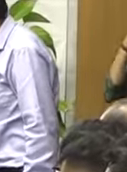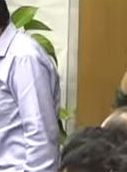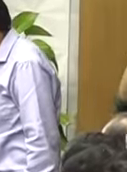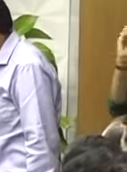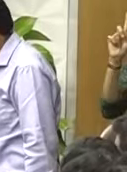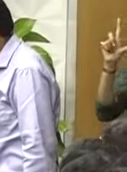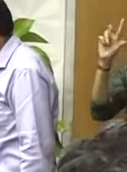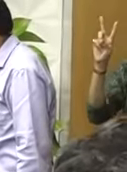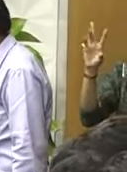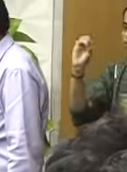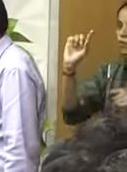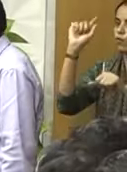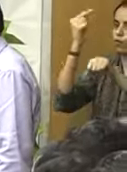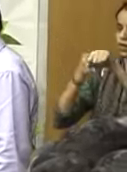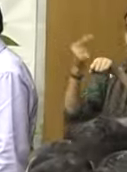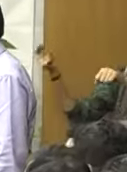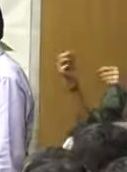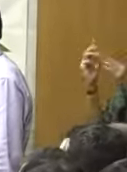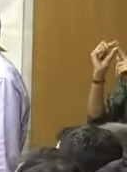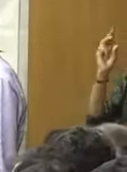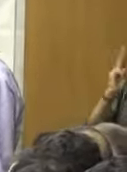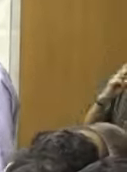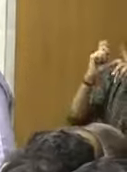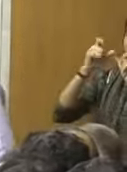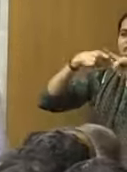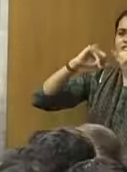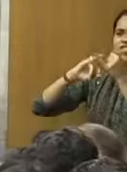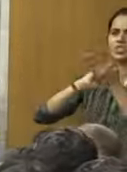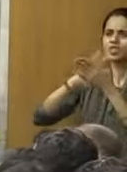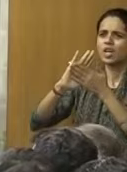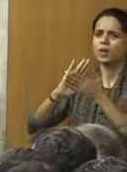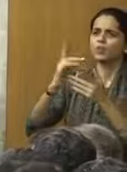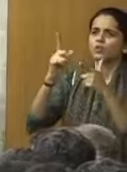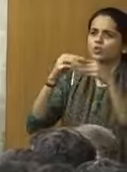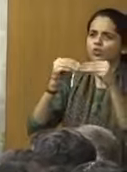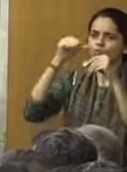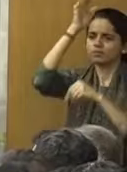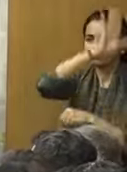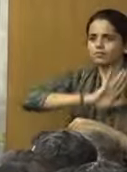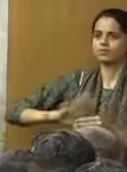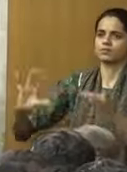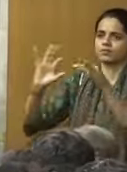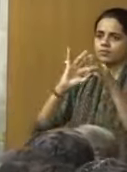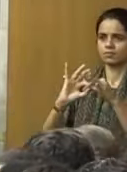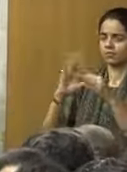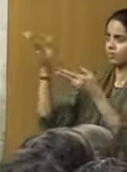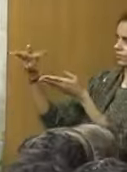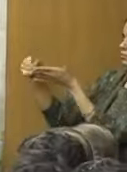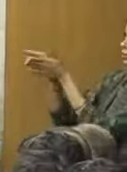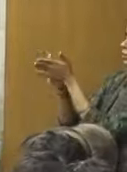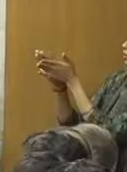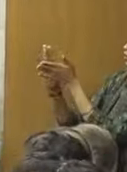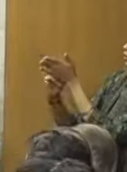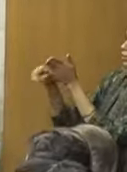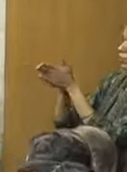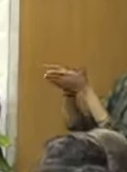ग्रुप इंडिया का प्रतिनिधित्व करते हुए श्रीमती राधिका नायर, भारत क्षेत्र के लोगों और संस्कृति के प्रमुख को MOU हस्ताक्षर समारोह के लिए मैं